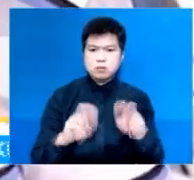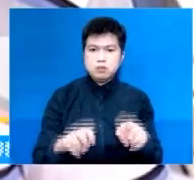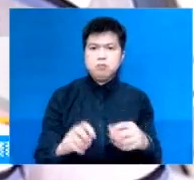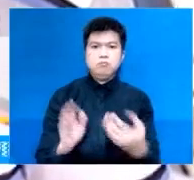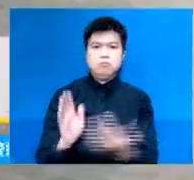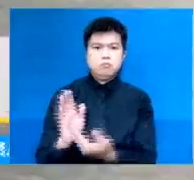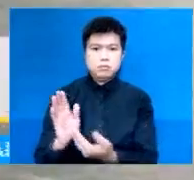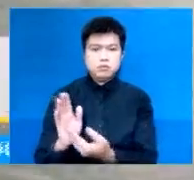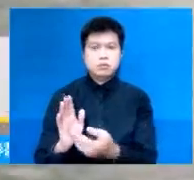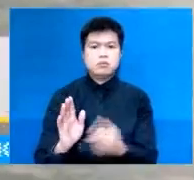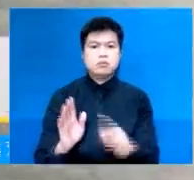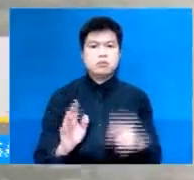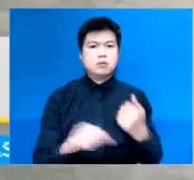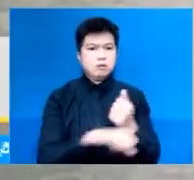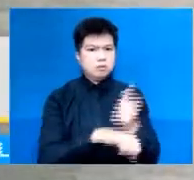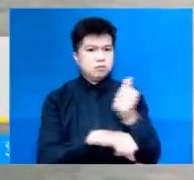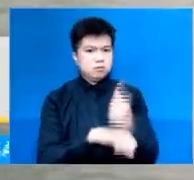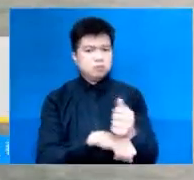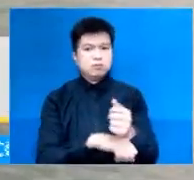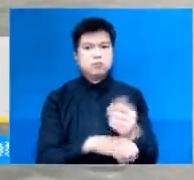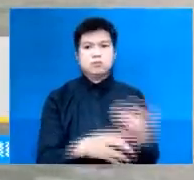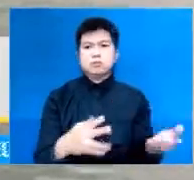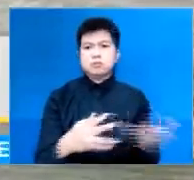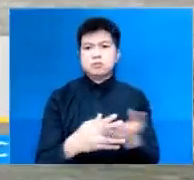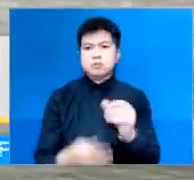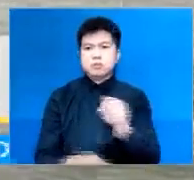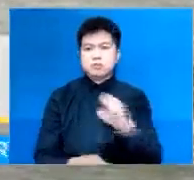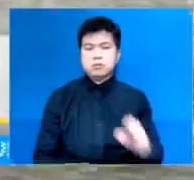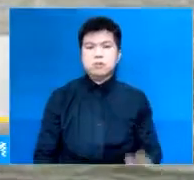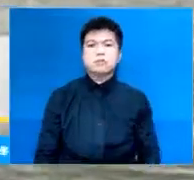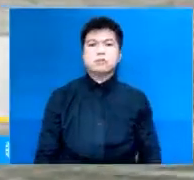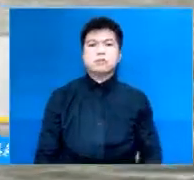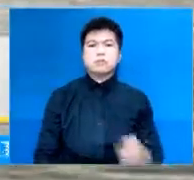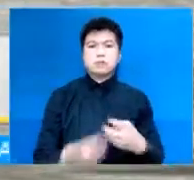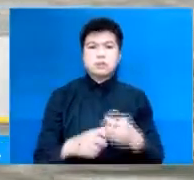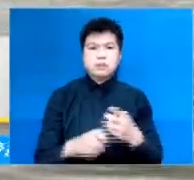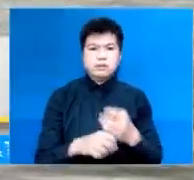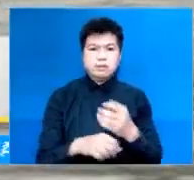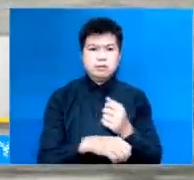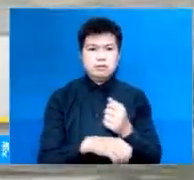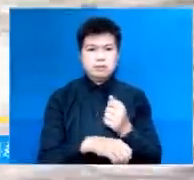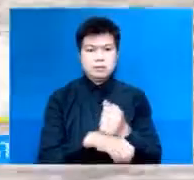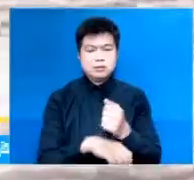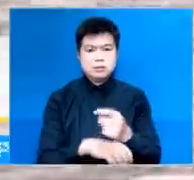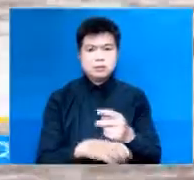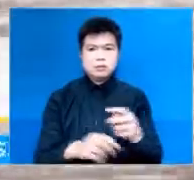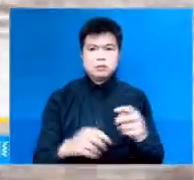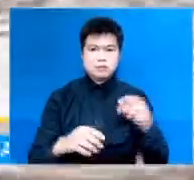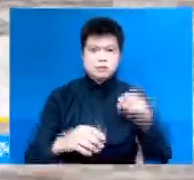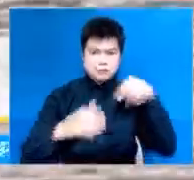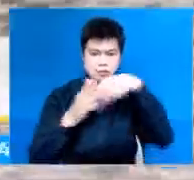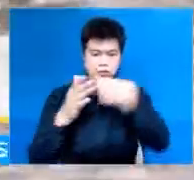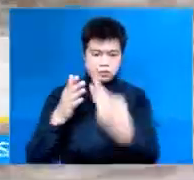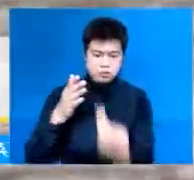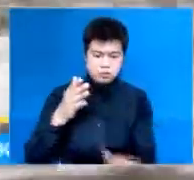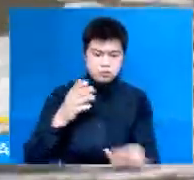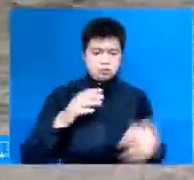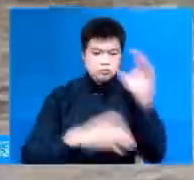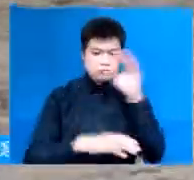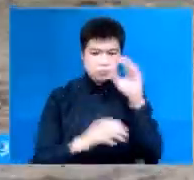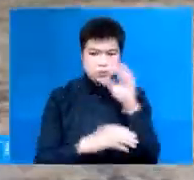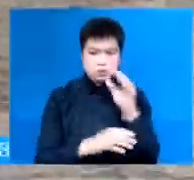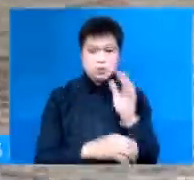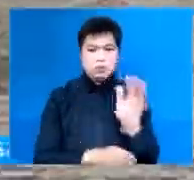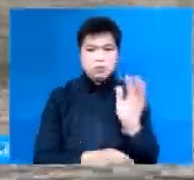Yeah, dapat. Hirap man sa pagsisi dahil sa malakas na current at malabong tubig, patuloy pa rin ang paghahanap ng 57 divers sa mga sasakyan